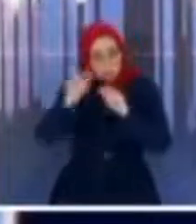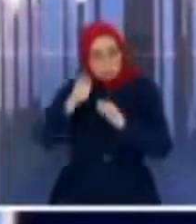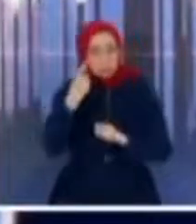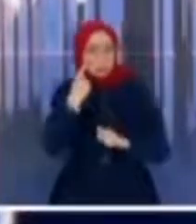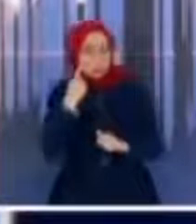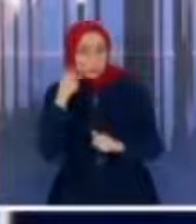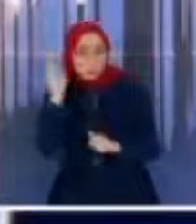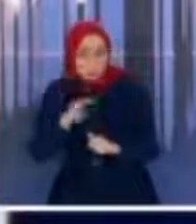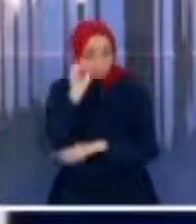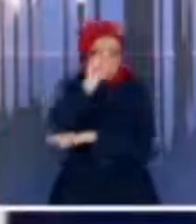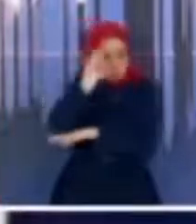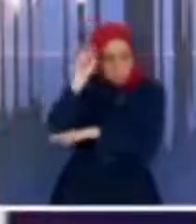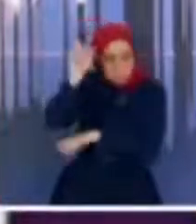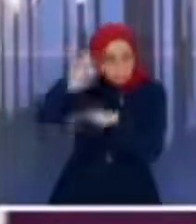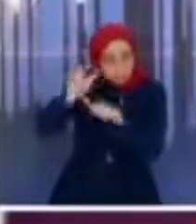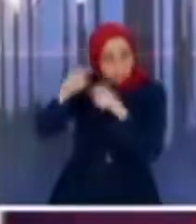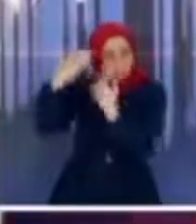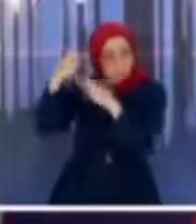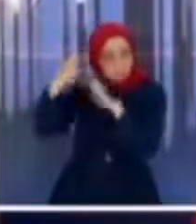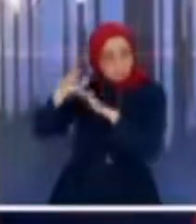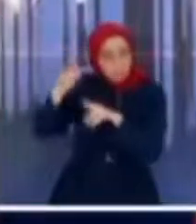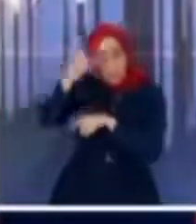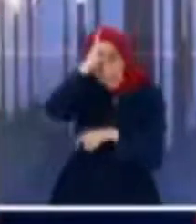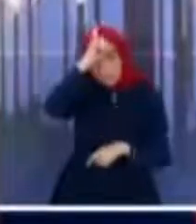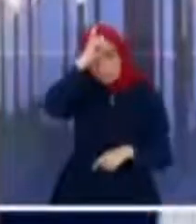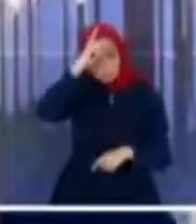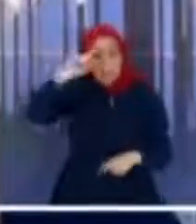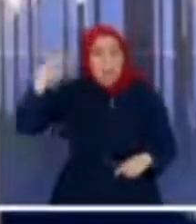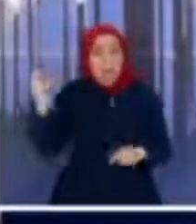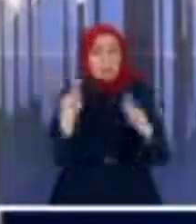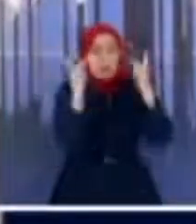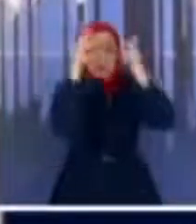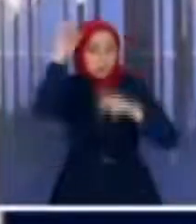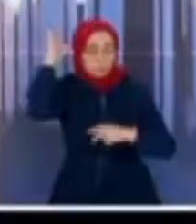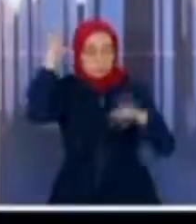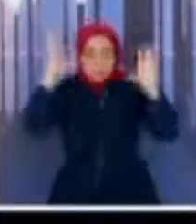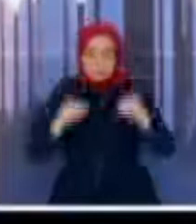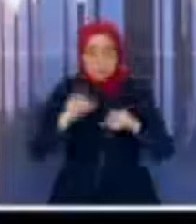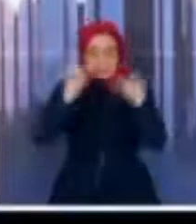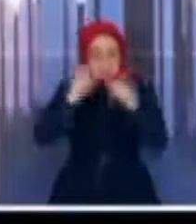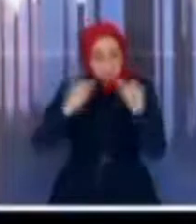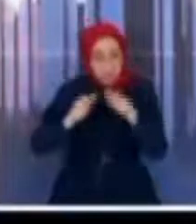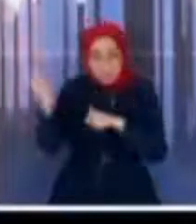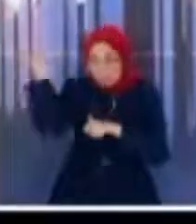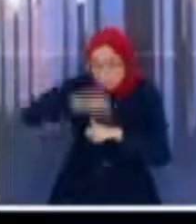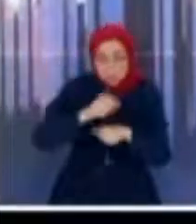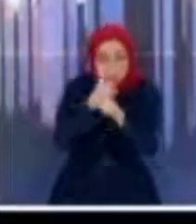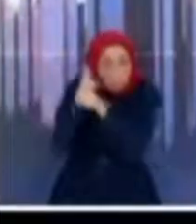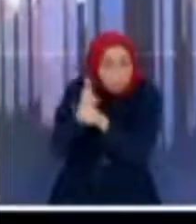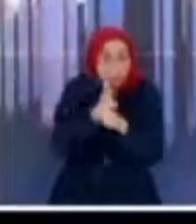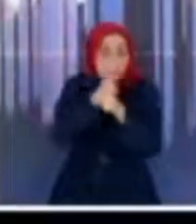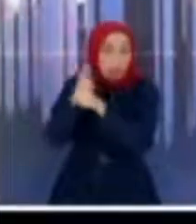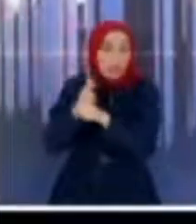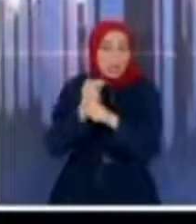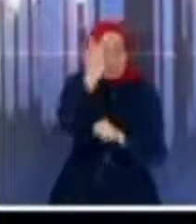أجانب ومن طرف الدنيا ويعرف دقة ويجيب لها ناس مختصين ويجي ونخيموا معناها نهارين